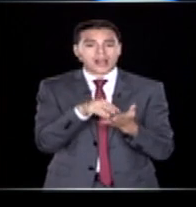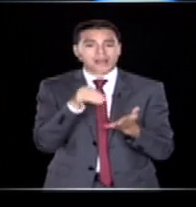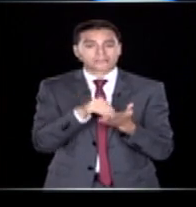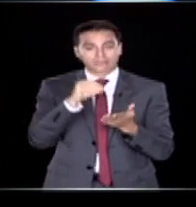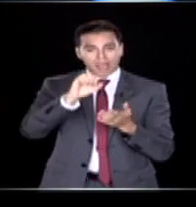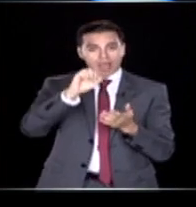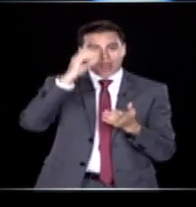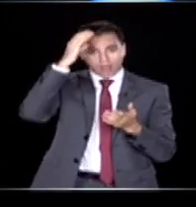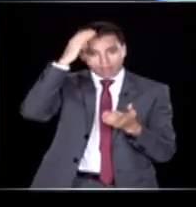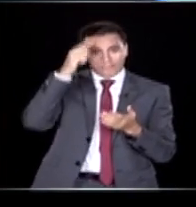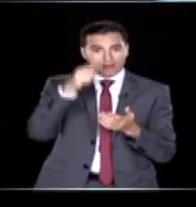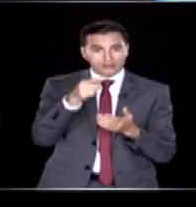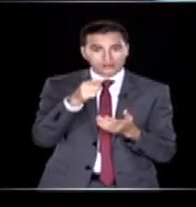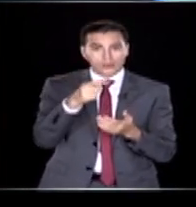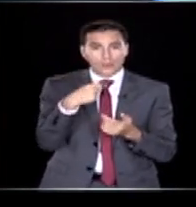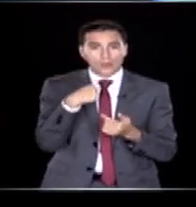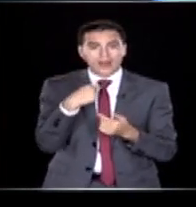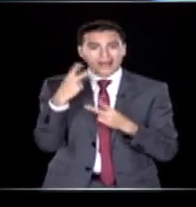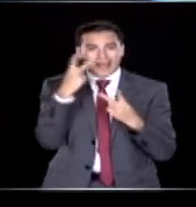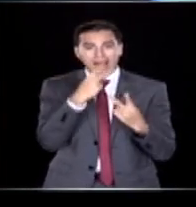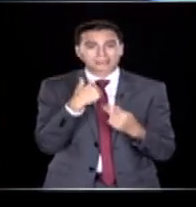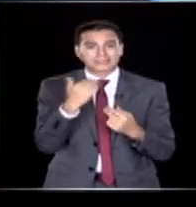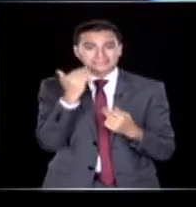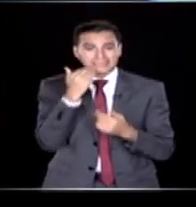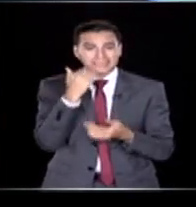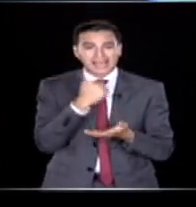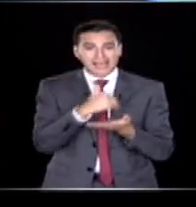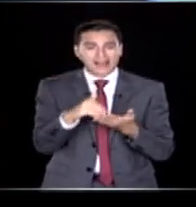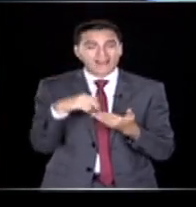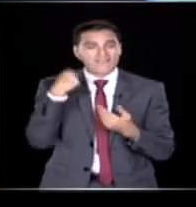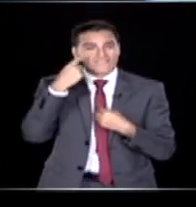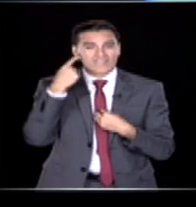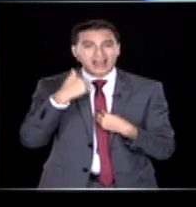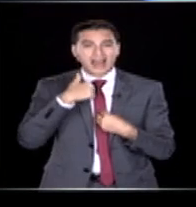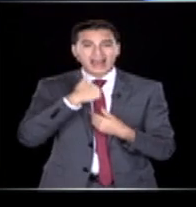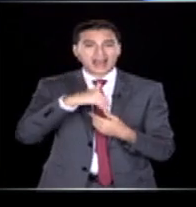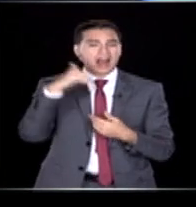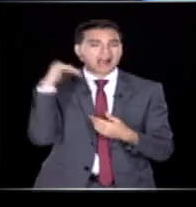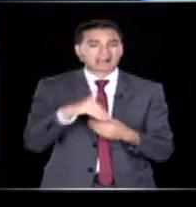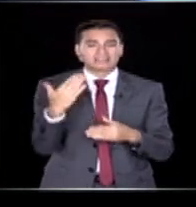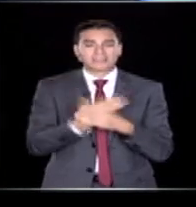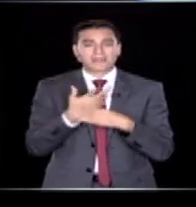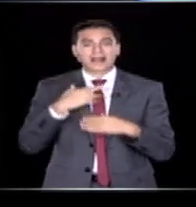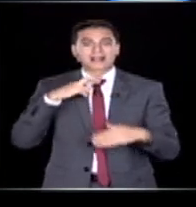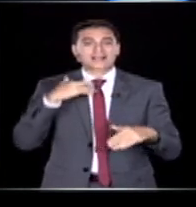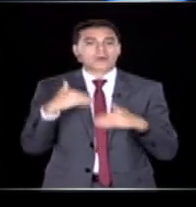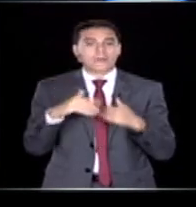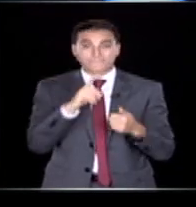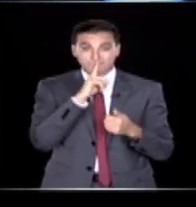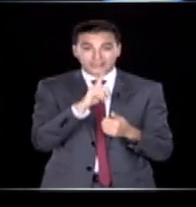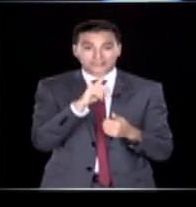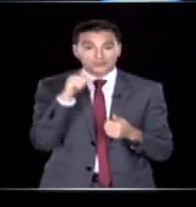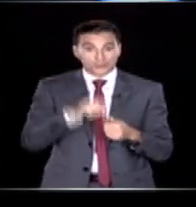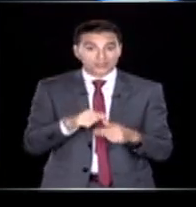الاول للبرنامج، وكنت فاكر ان مستحيل ان انا اكون في البرنامج،